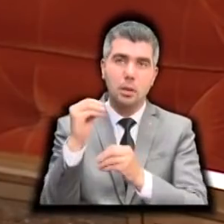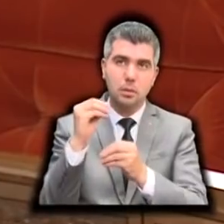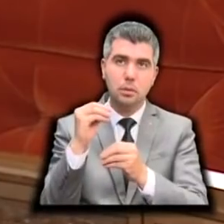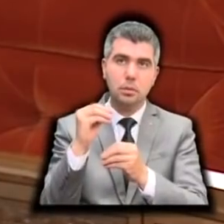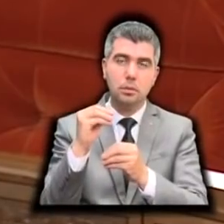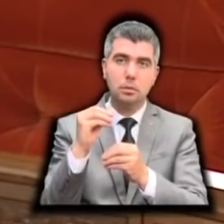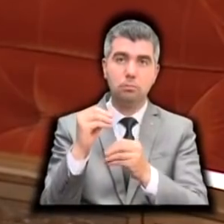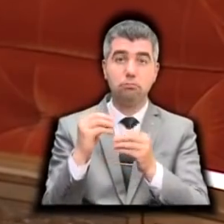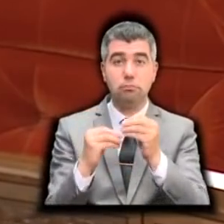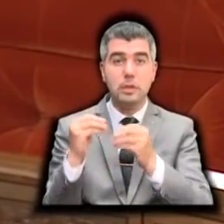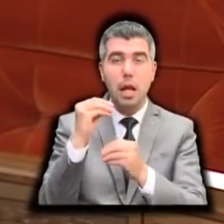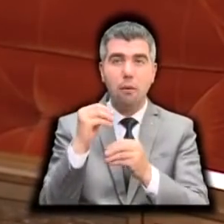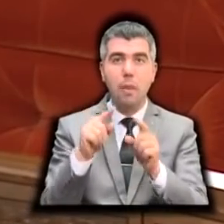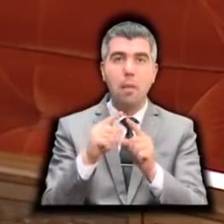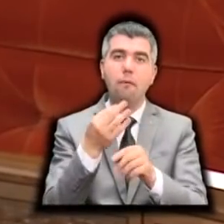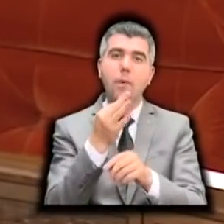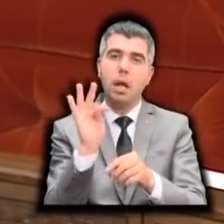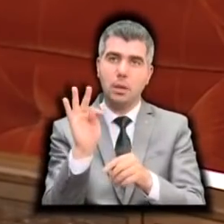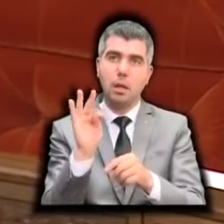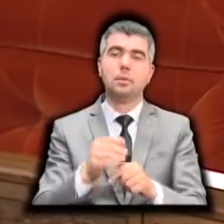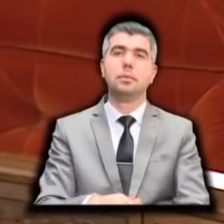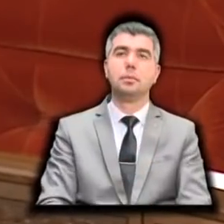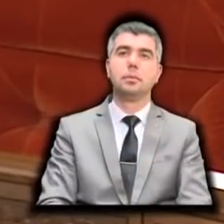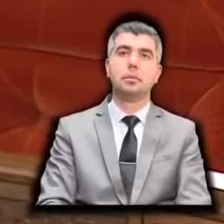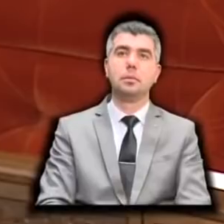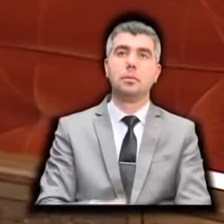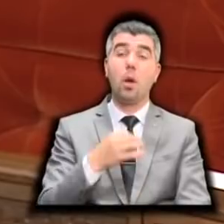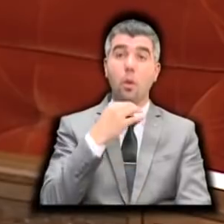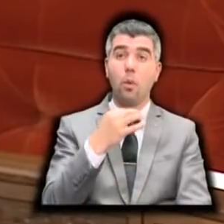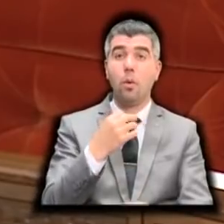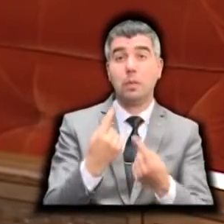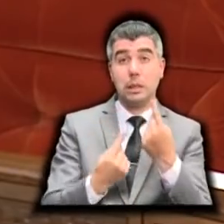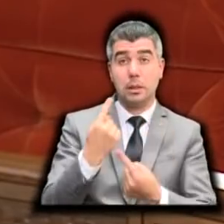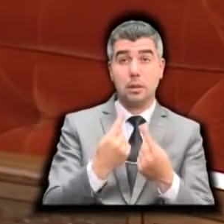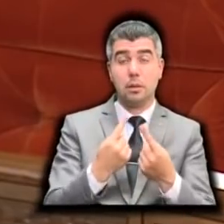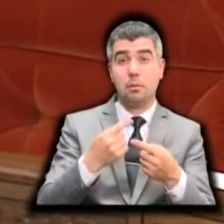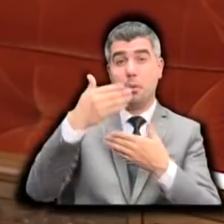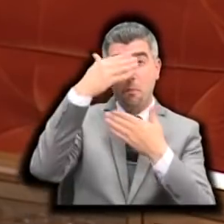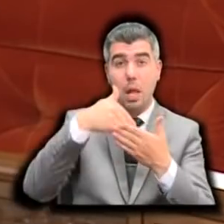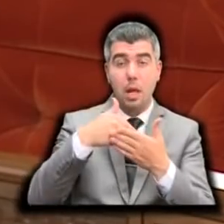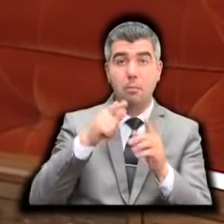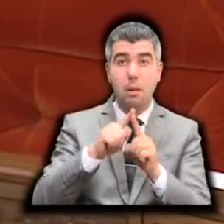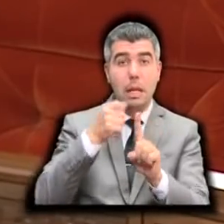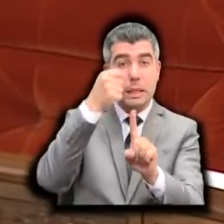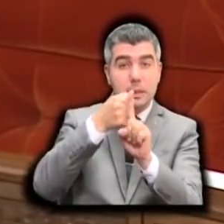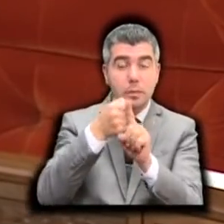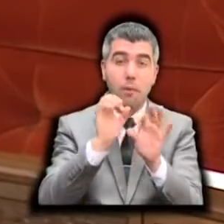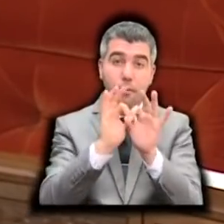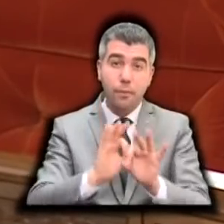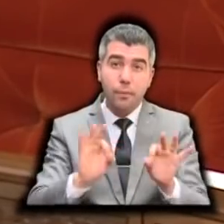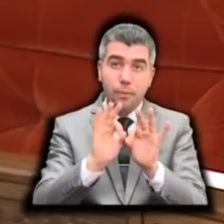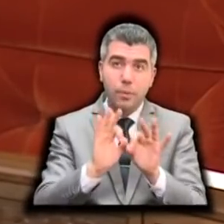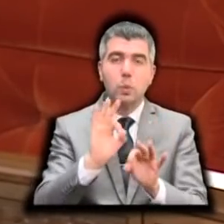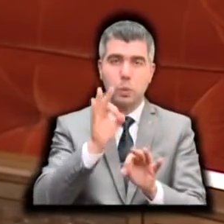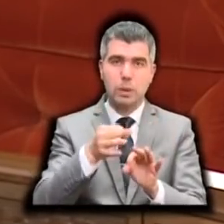باش غالي في فرنسا لان كاين ضرائب اكثر منا حنايا. ولكن انا نقول الدوله الحكومه ما قايبهاش الواجب ديالها،